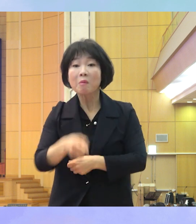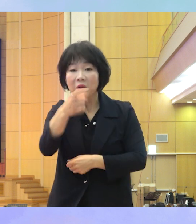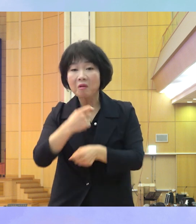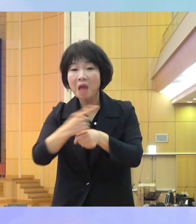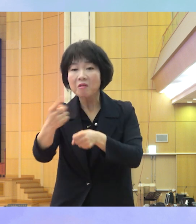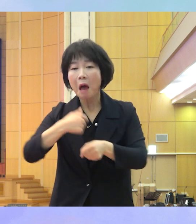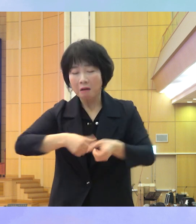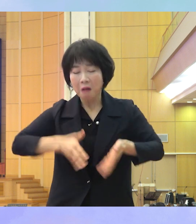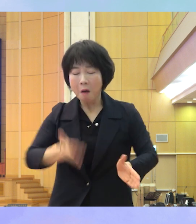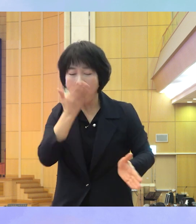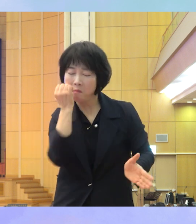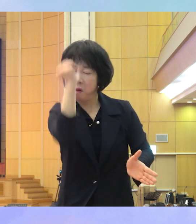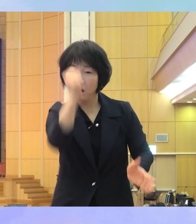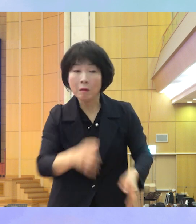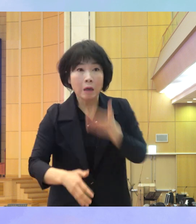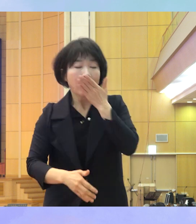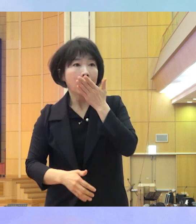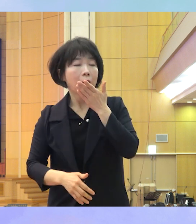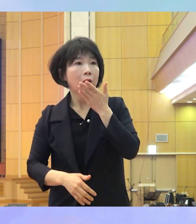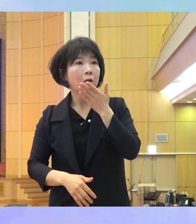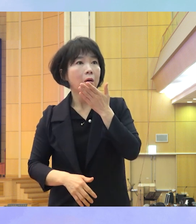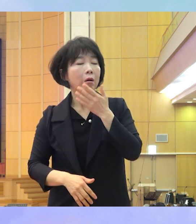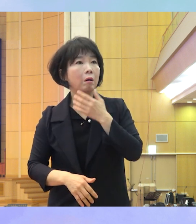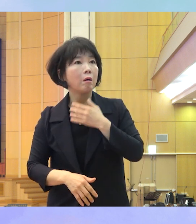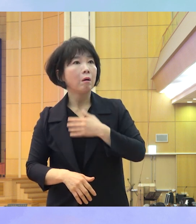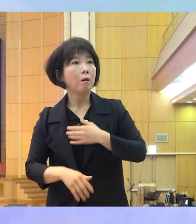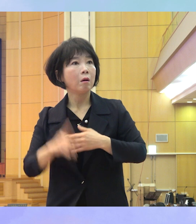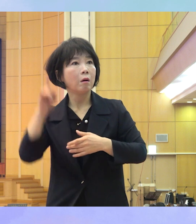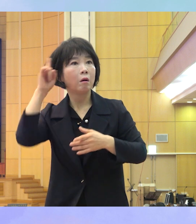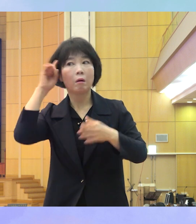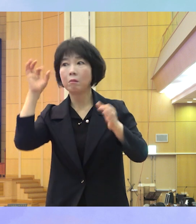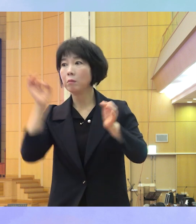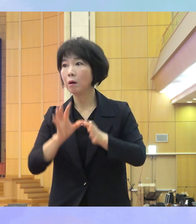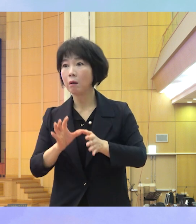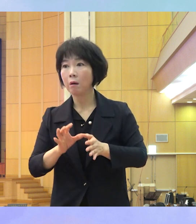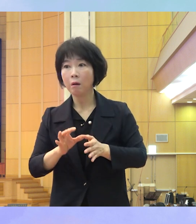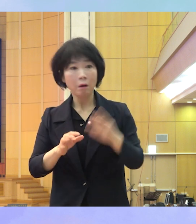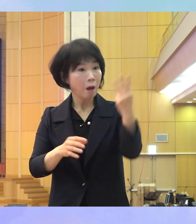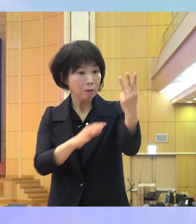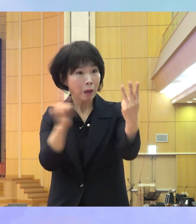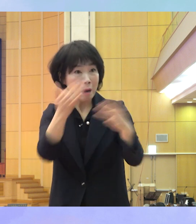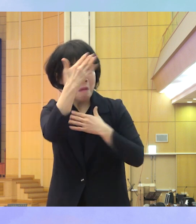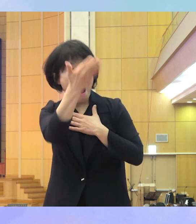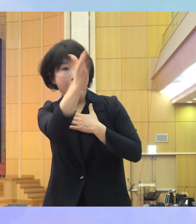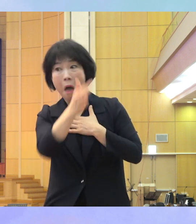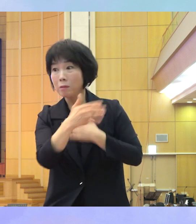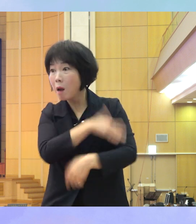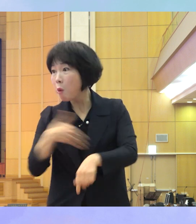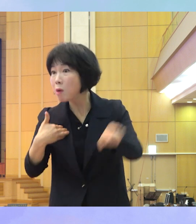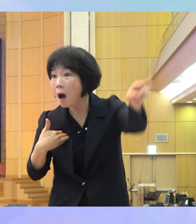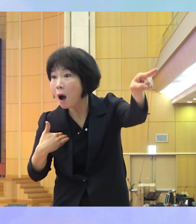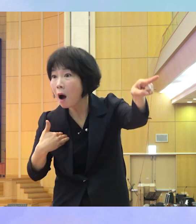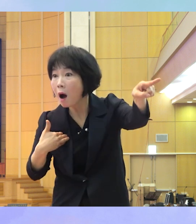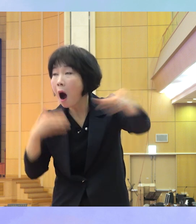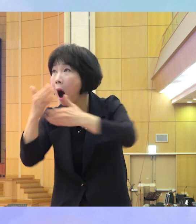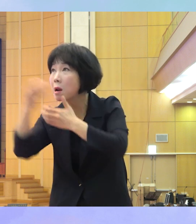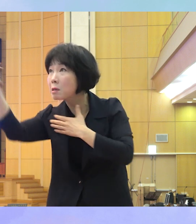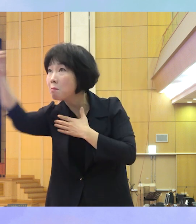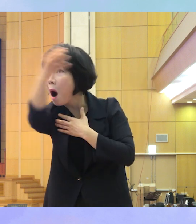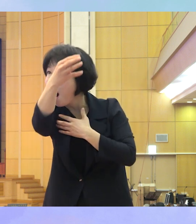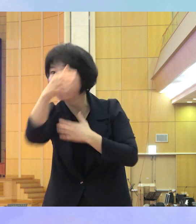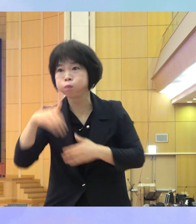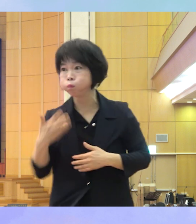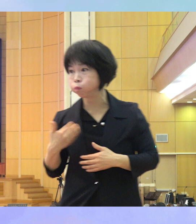도대체 처음 보는 사람들인데, 한 번도 본 적이 없는, 일면식이 없는 사람들인데, 이분들이 누구기에